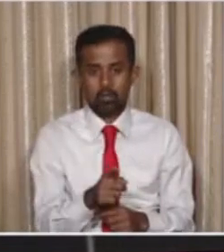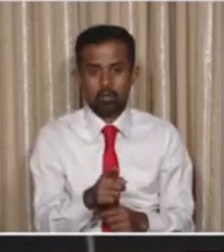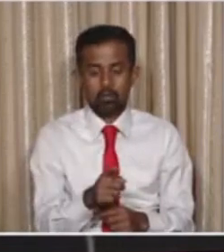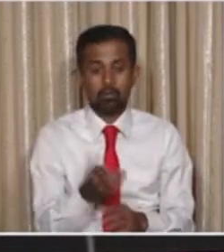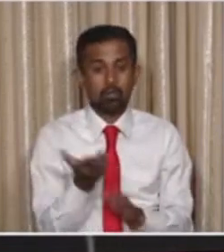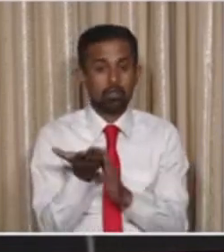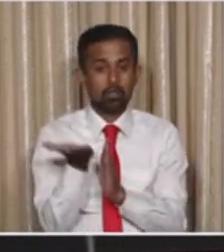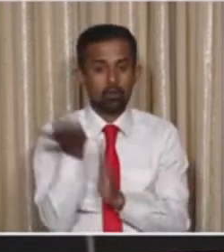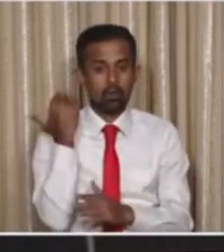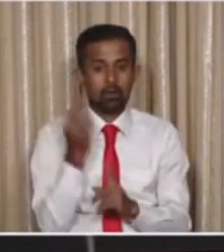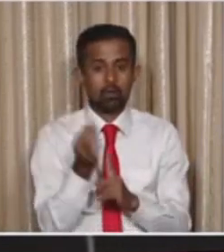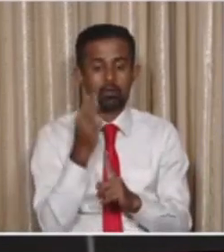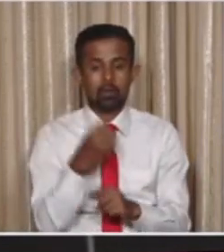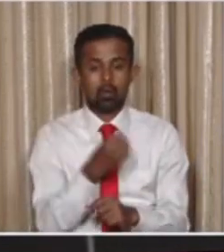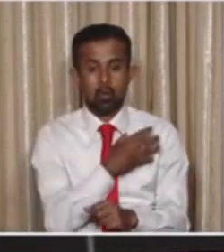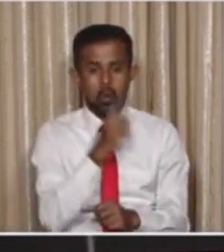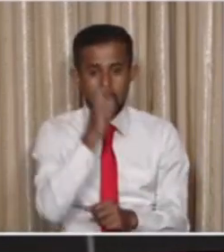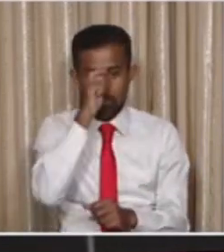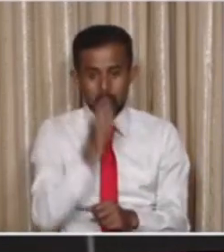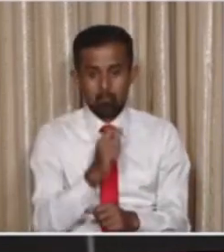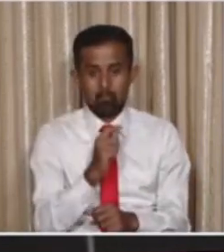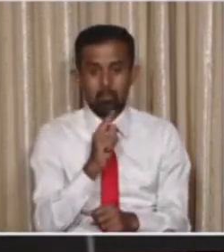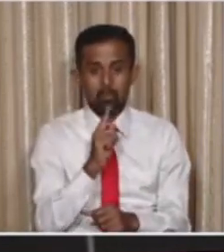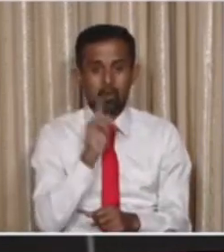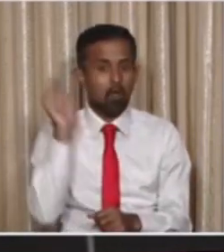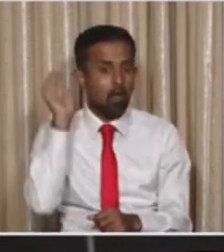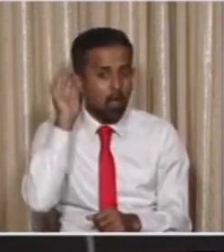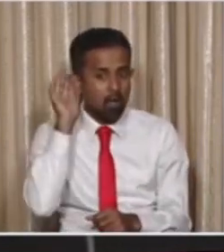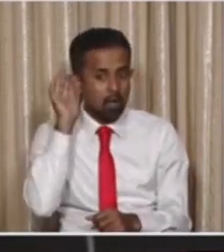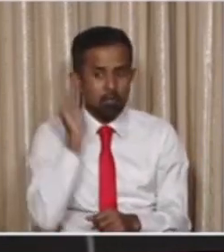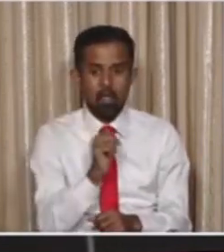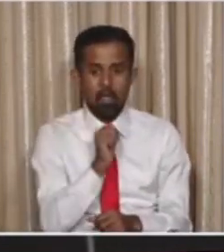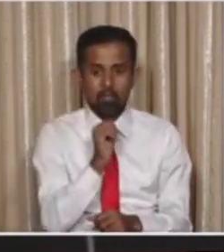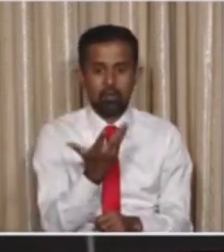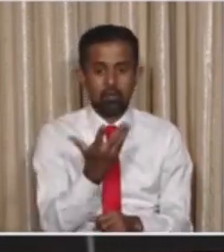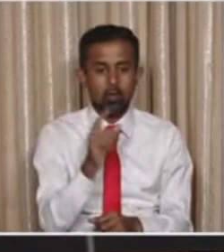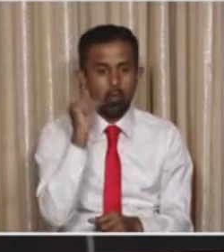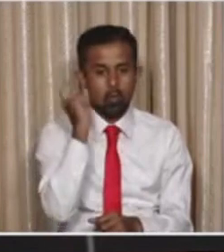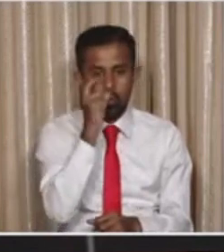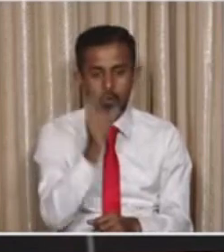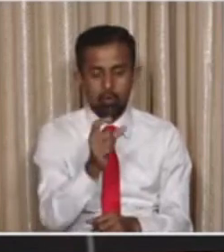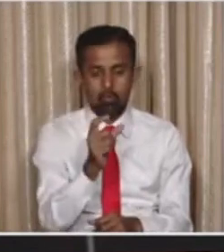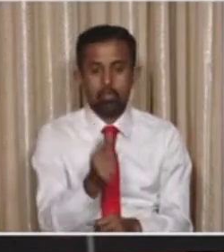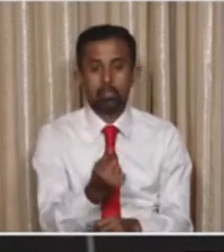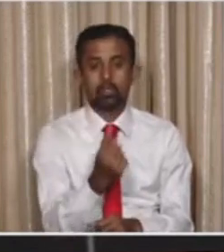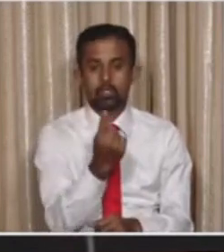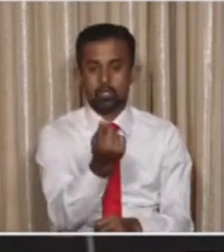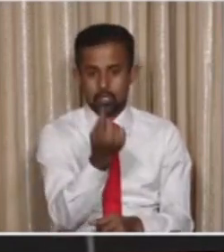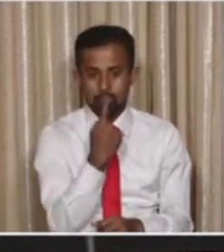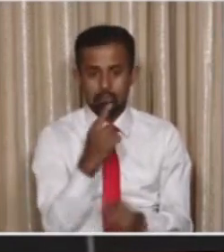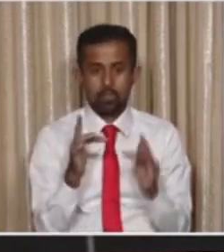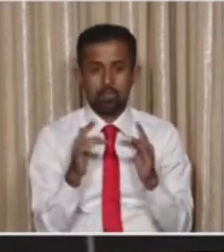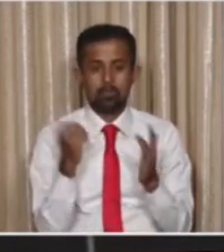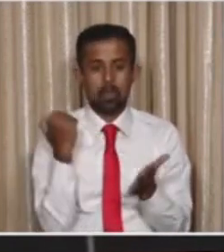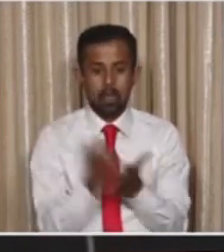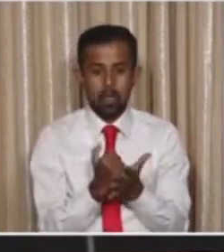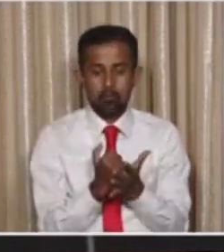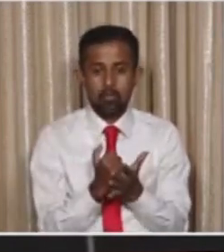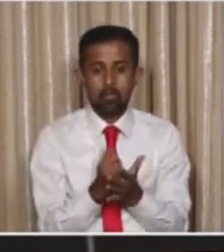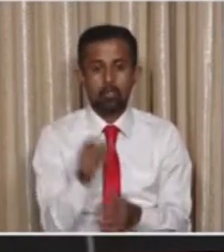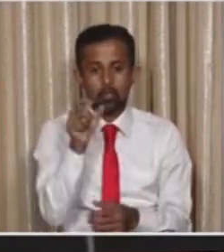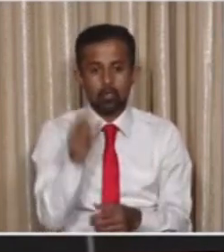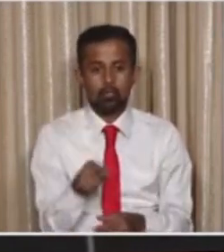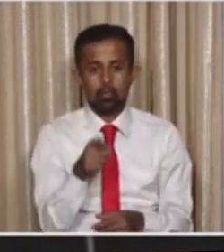හිටපු ජනාධිපති ගෝඨාභය රාජපක්ෂ මහත්මයාට කතා කරලා ඇහුවා කියලා මේකේ ඇත්ත නැත්ත හොයන්න. දැන් මේ නියෝගයක් දීලා තියෙනවා, ඊමේල් එක තියෙනවා. හැබැයි මෙතුමාට